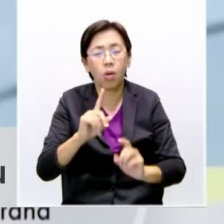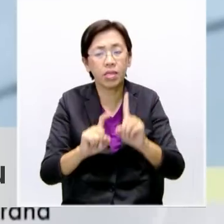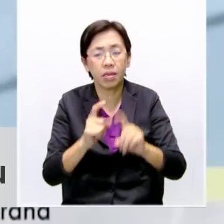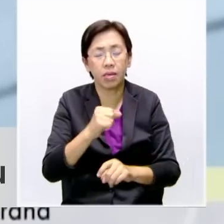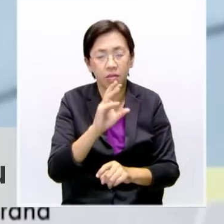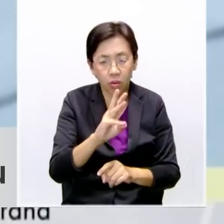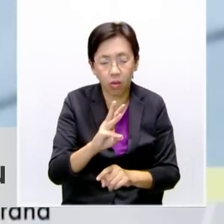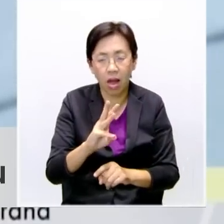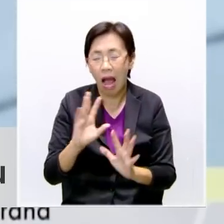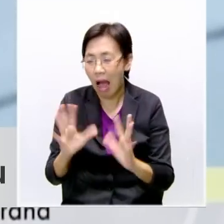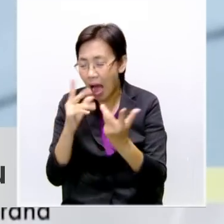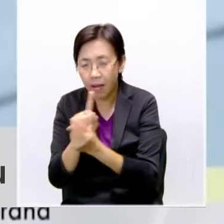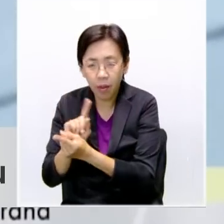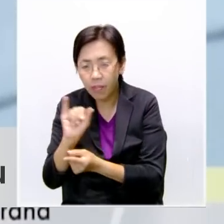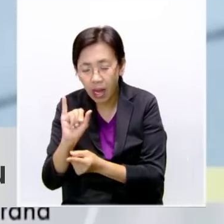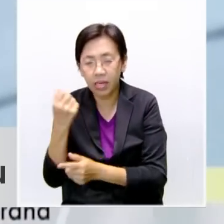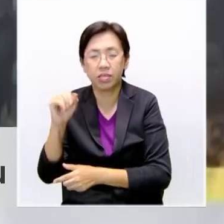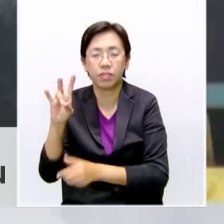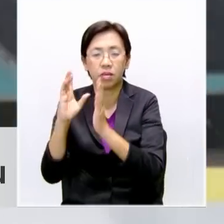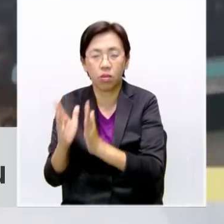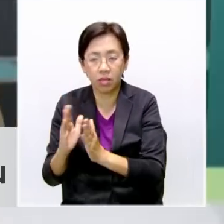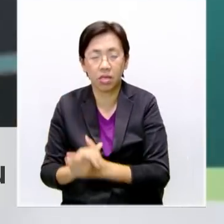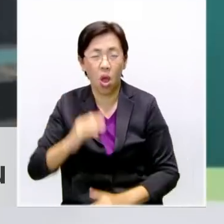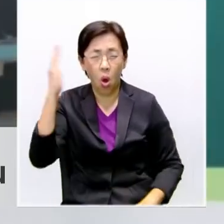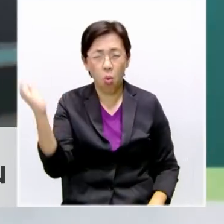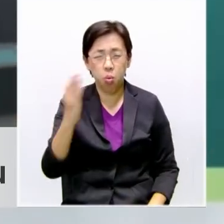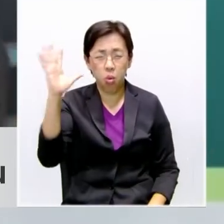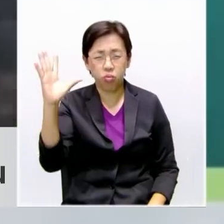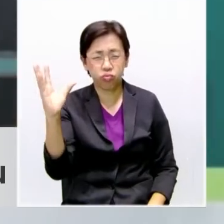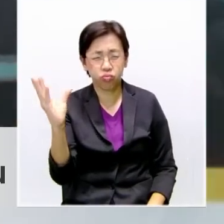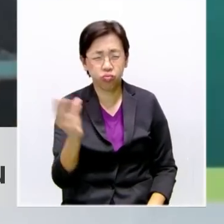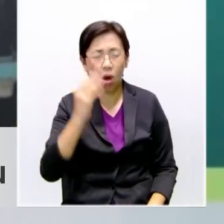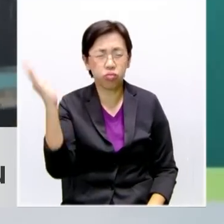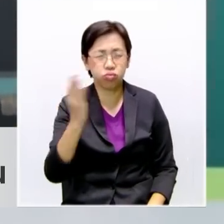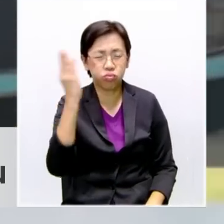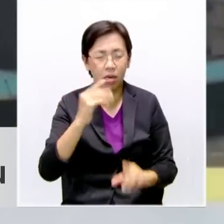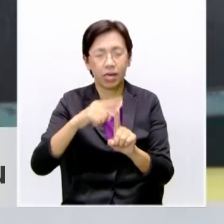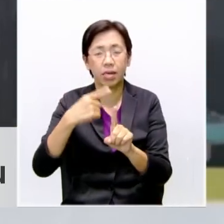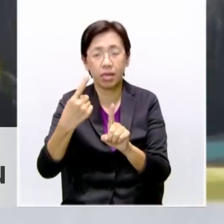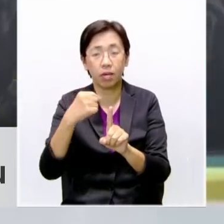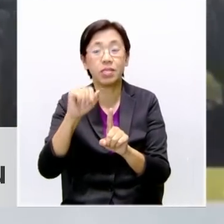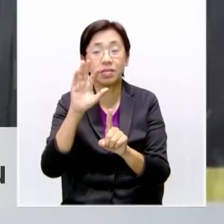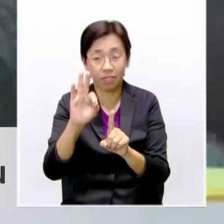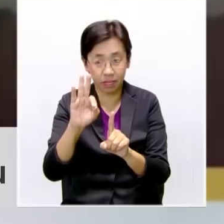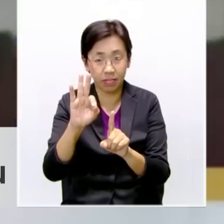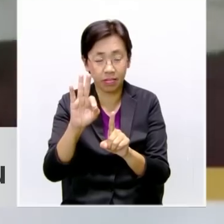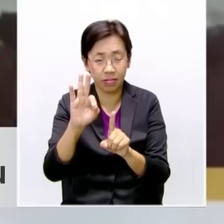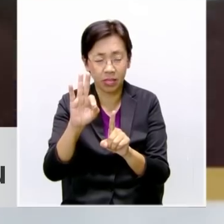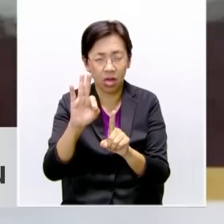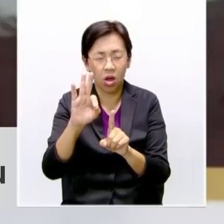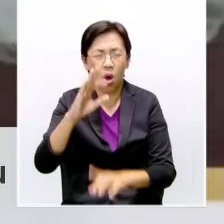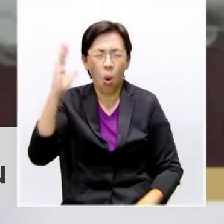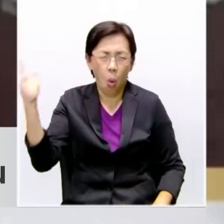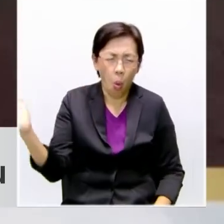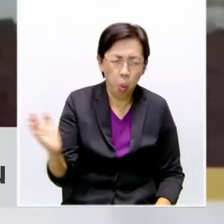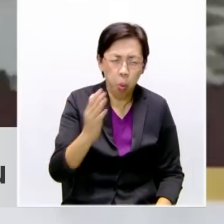คนสูญหายอีก17คนพายุลูกนี้ค่ะพัดขึ้นฝั่งเมื่อวันที่19มกราคมที่ผ่านมาถือว่า